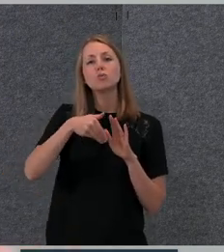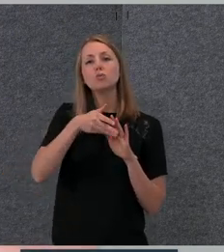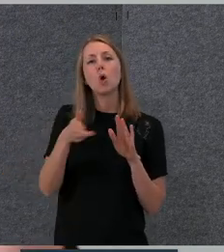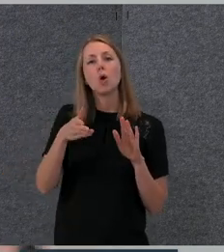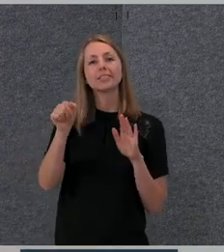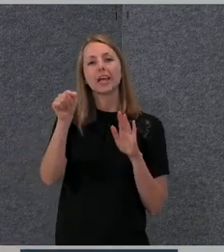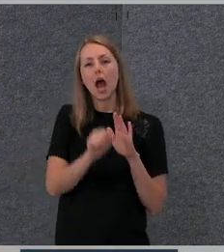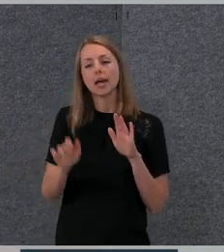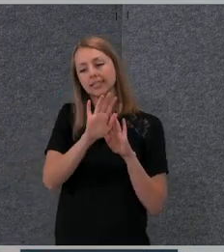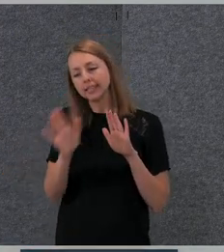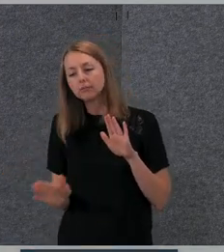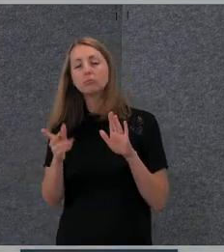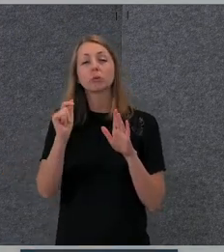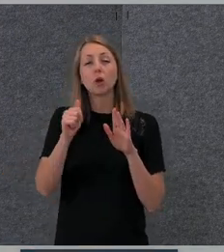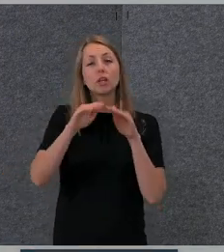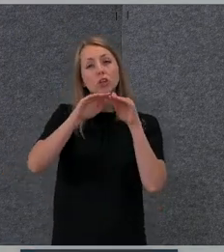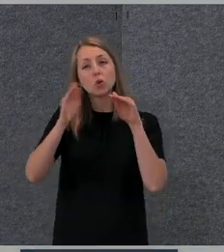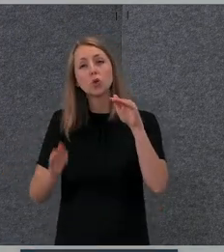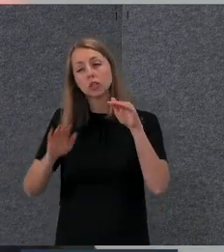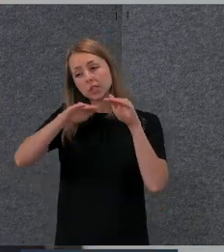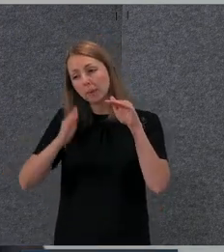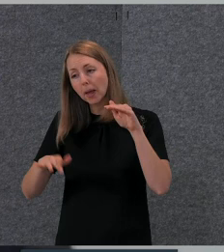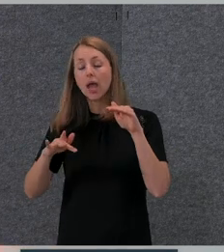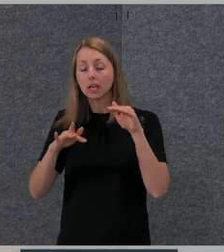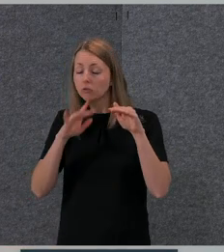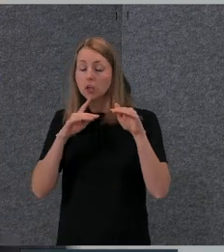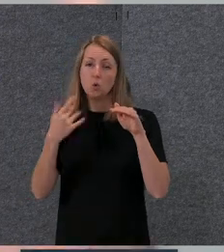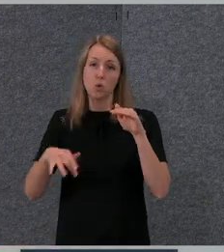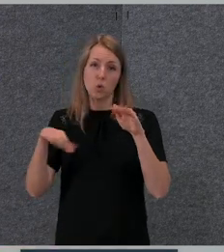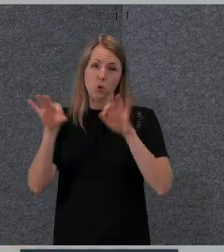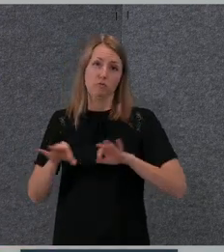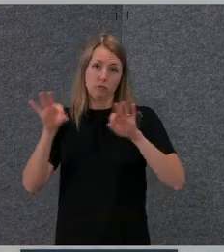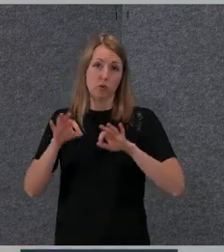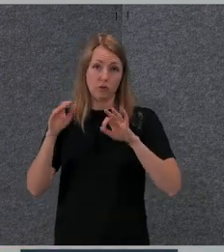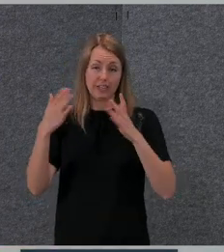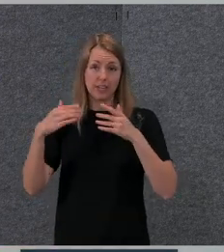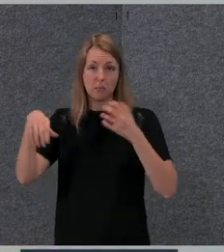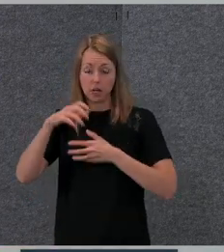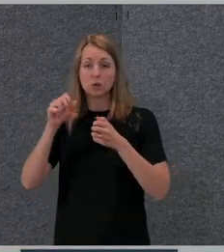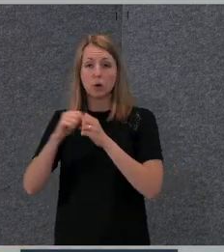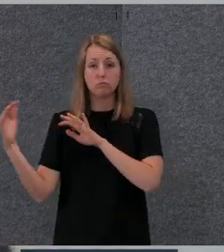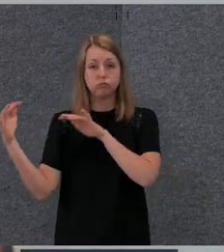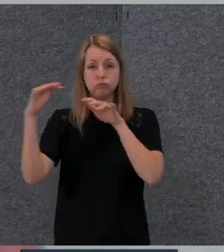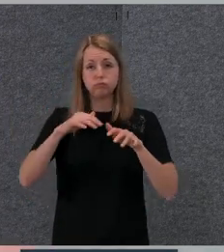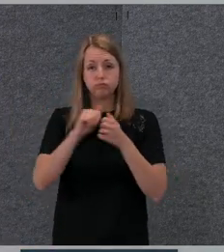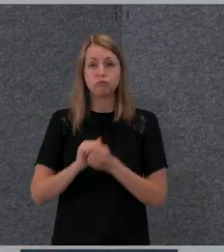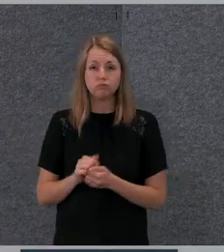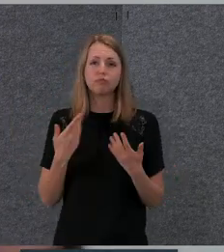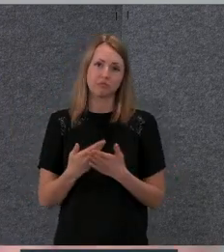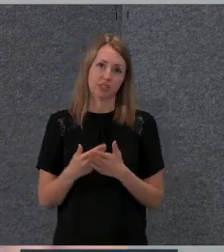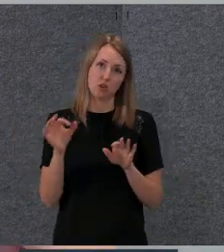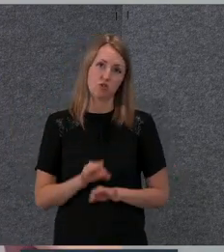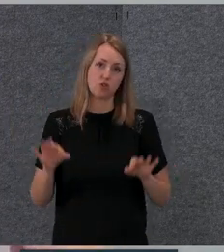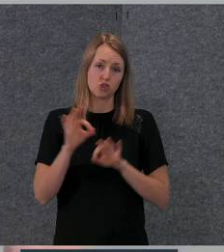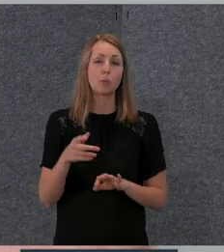Ich bin unglaublich interessiert daran, einen Dialog, eine Diskussion, einen Diskurs zu führen